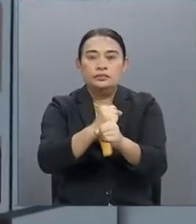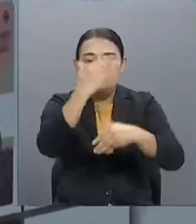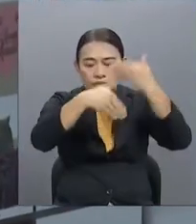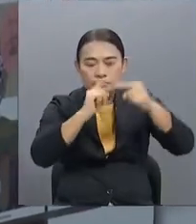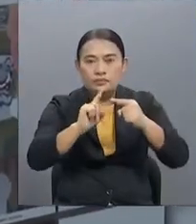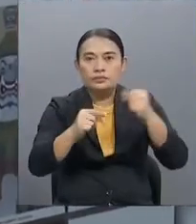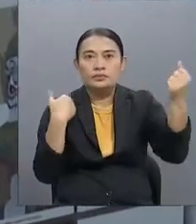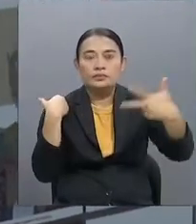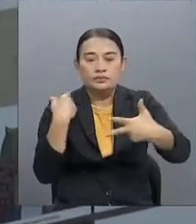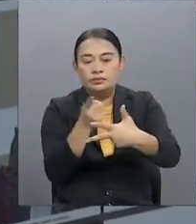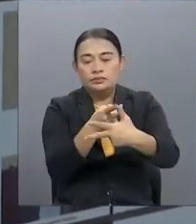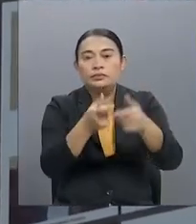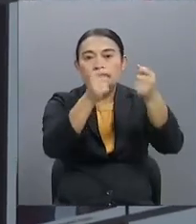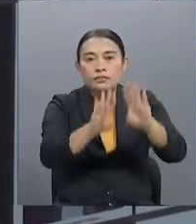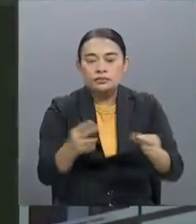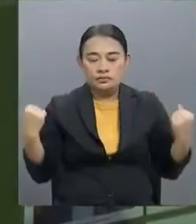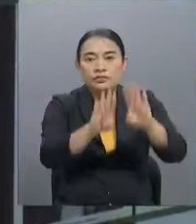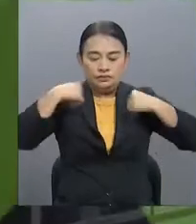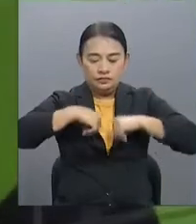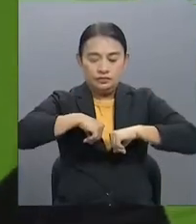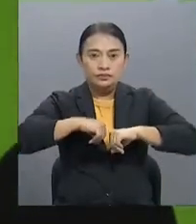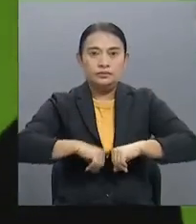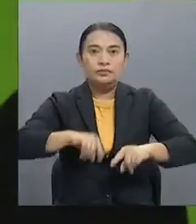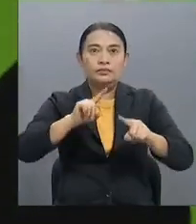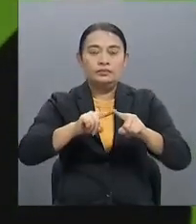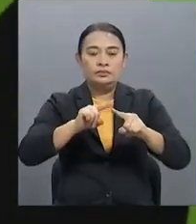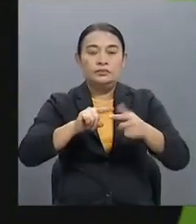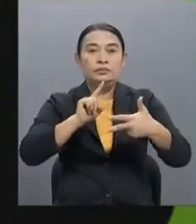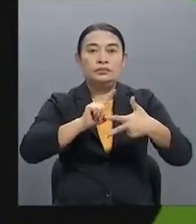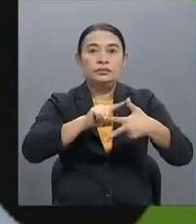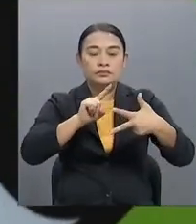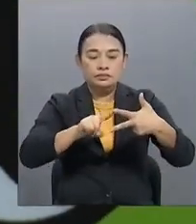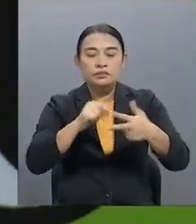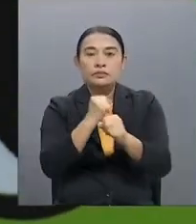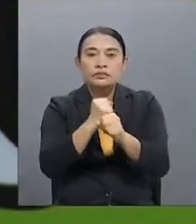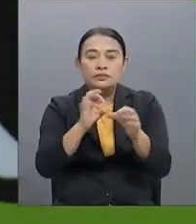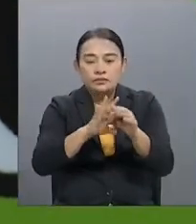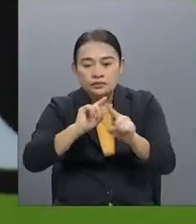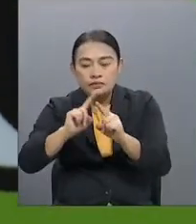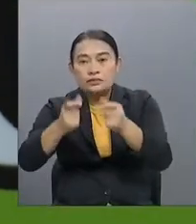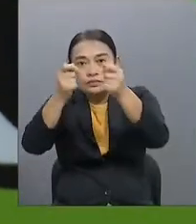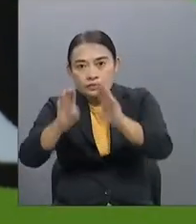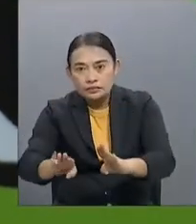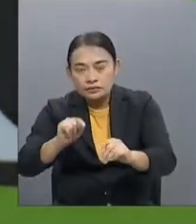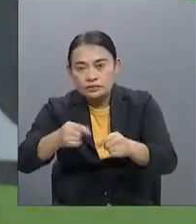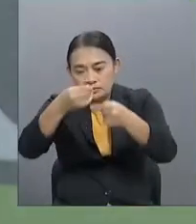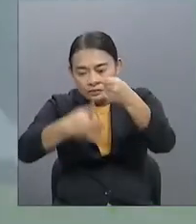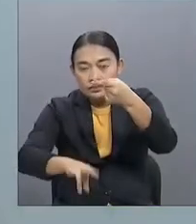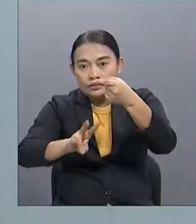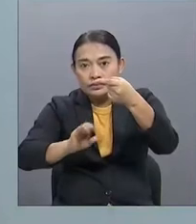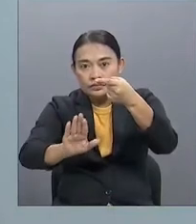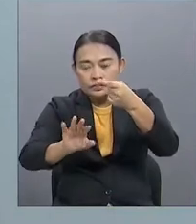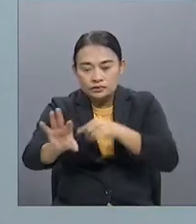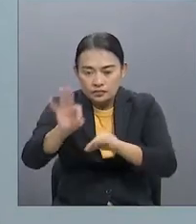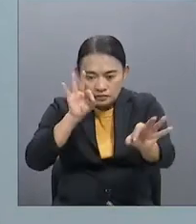ทั้งงานสาขาการออกแบบเครื่องแต่งกายและการรวมผลงานเรขาศิลป์หรืองานกราฟิกดีไซน์70ผลงานในรัชสมัยที่คัดเลือก